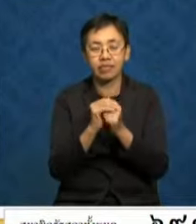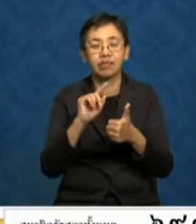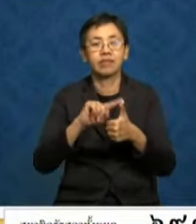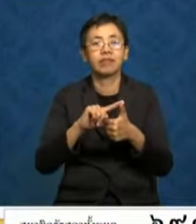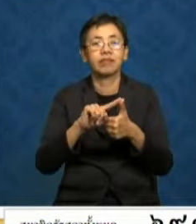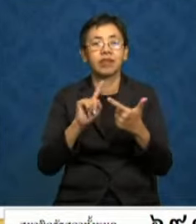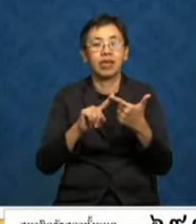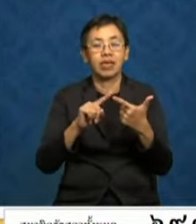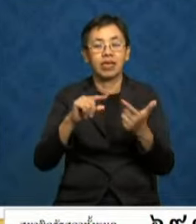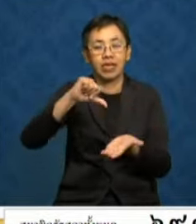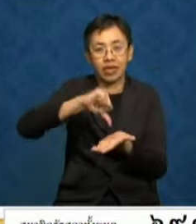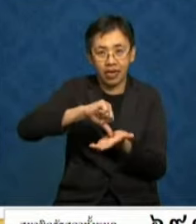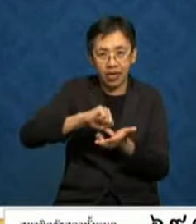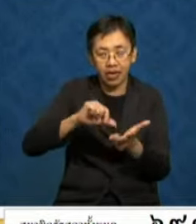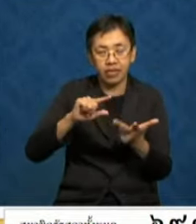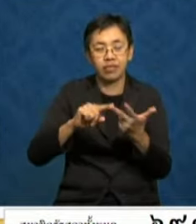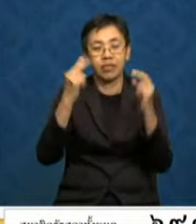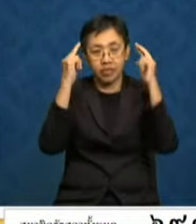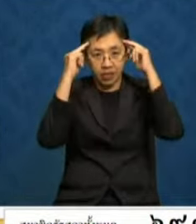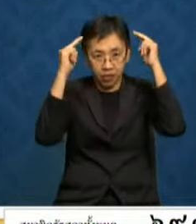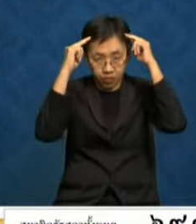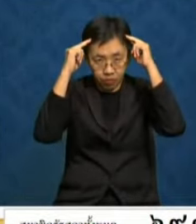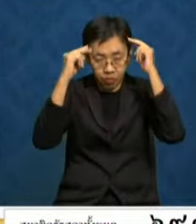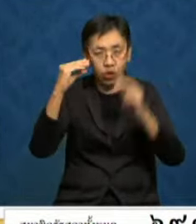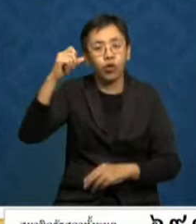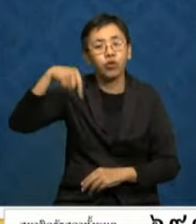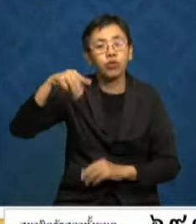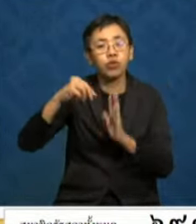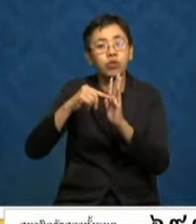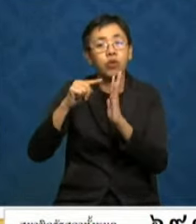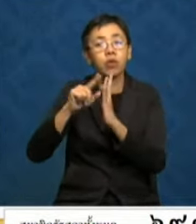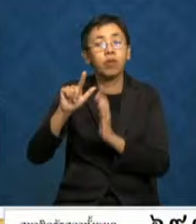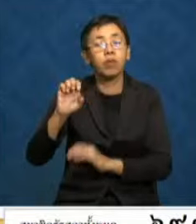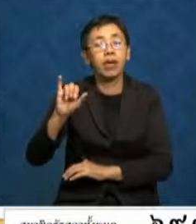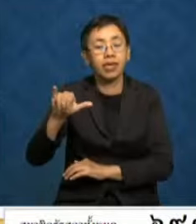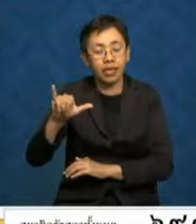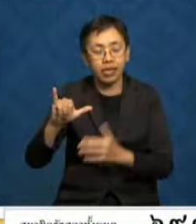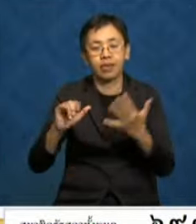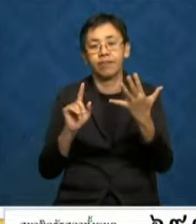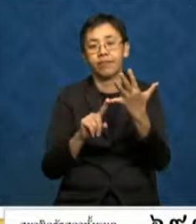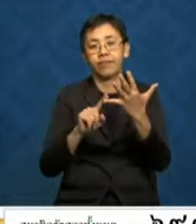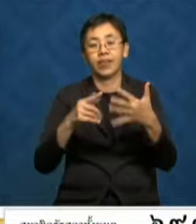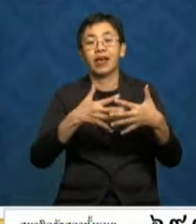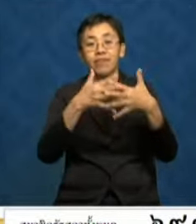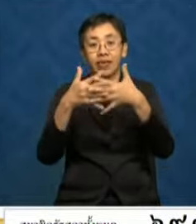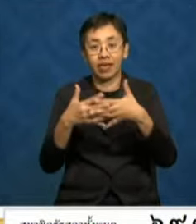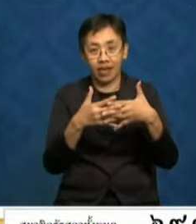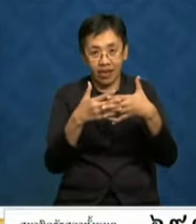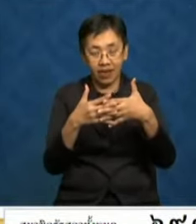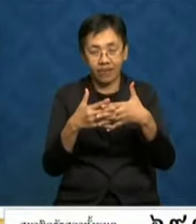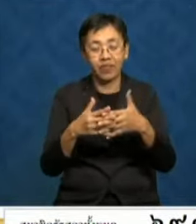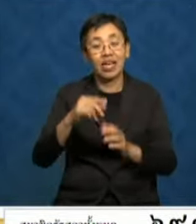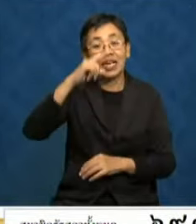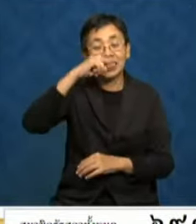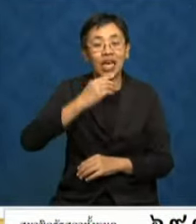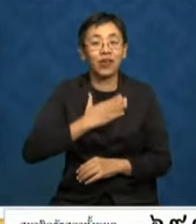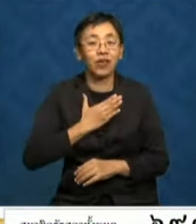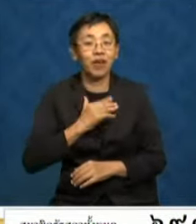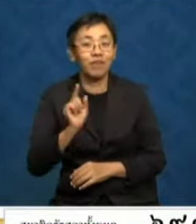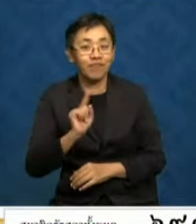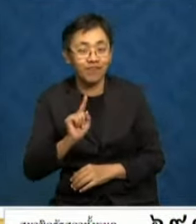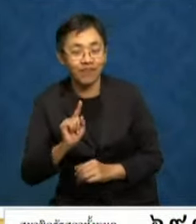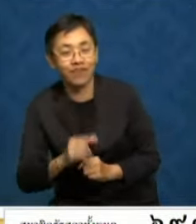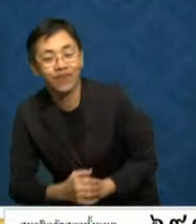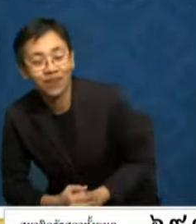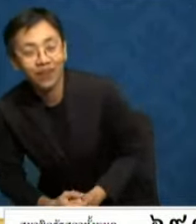แล้วก็อิหร่านซาอุดิอาระเบียโซมาเลียรวมถึงสหรัฐอเมริกาด้วยครับในขณะที่ไทยนั้นก็ยังเป็น